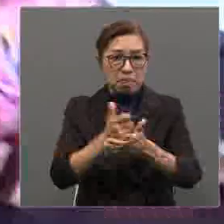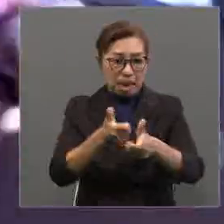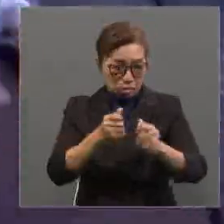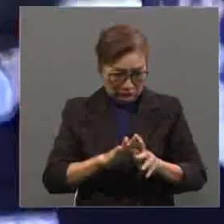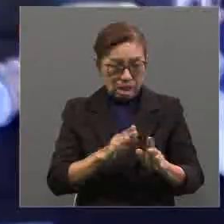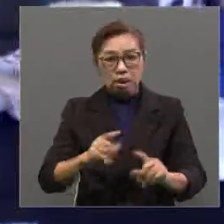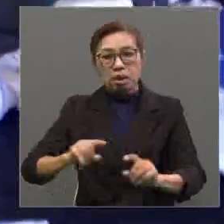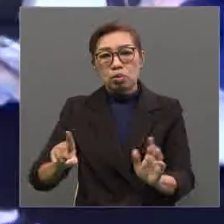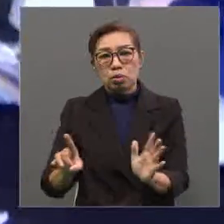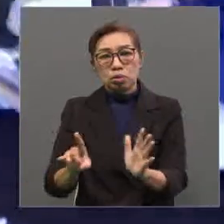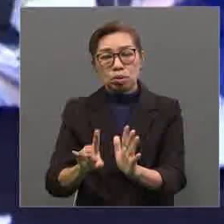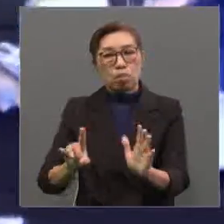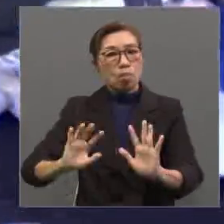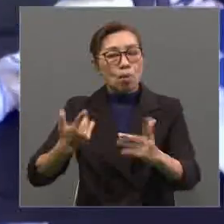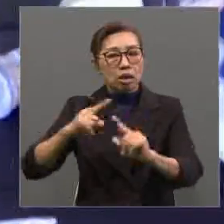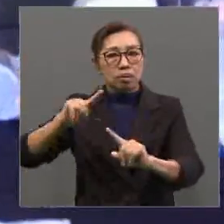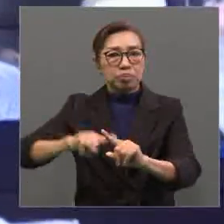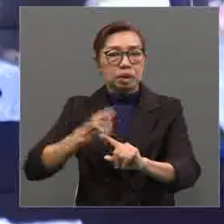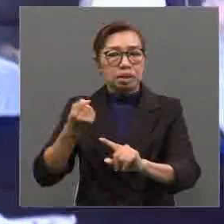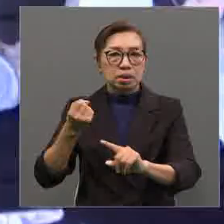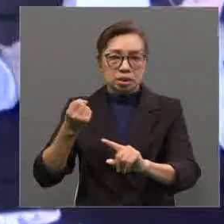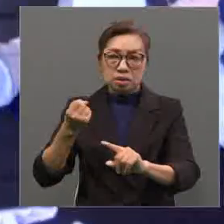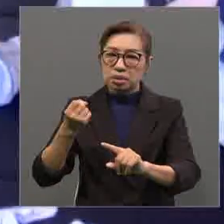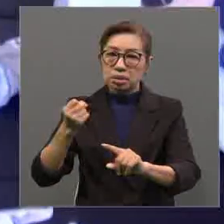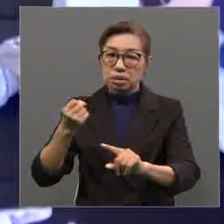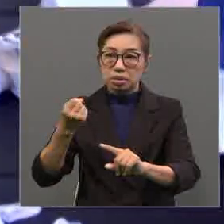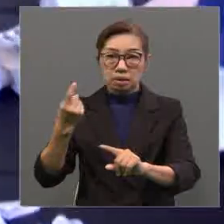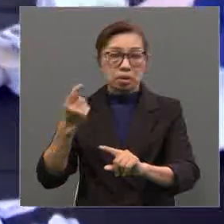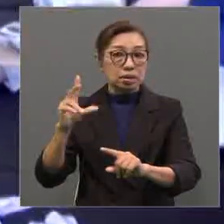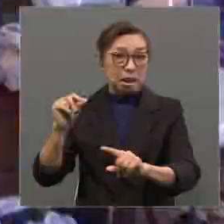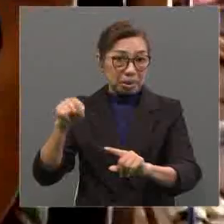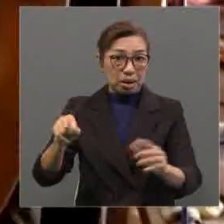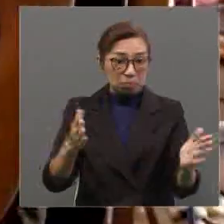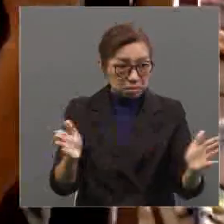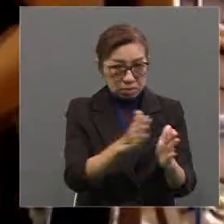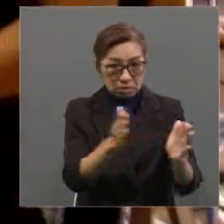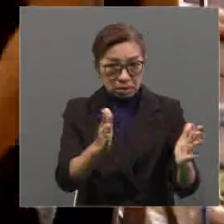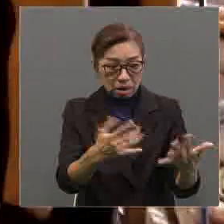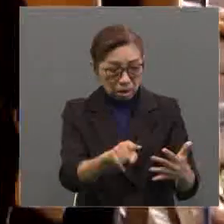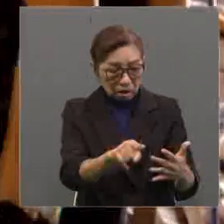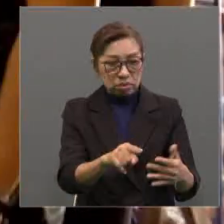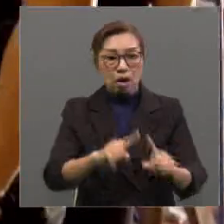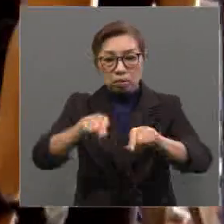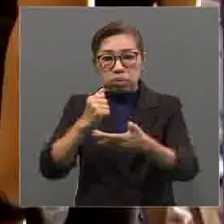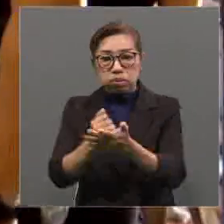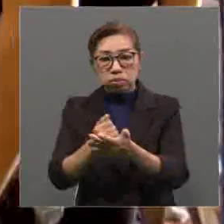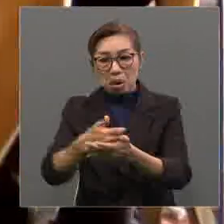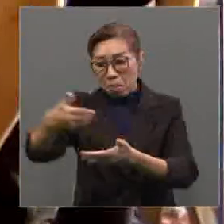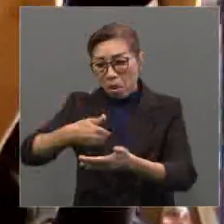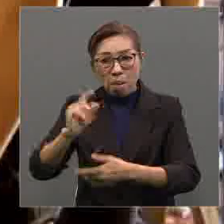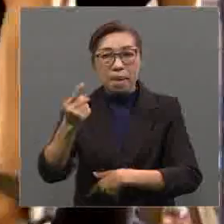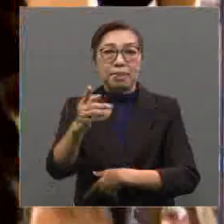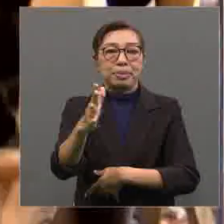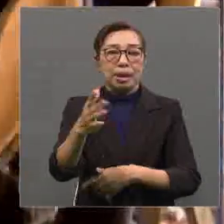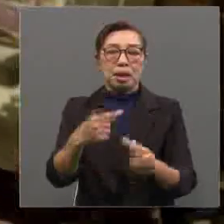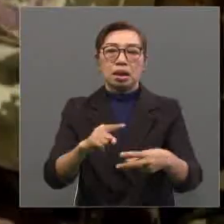ปีนี้ซึ่งตามห้วงเวลากำหนดไว้6เดือนแต่จนถึงตอนนี้ครับยังไม่มีการขออนุญาตขนย้ายเข้ามาในพื้นที่ส่วนเรื่องของ